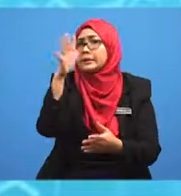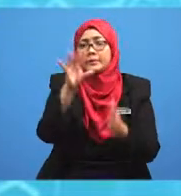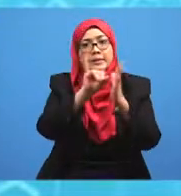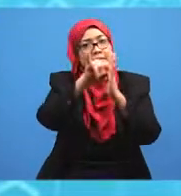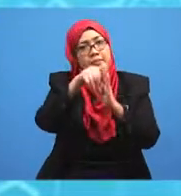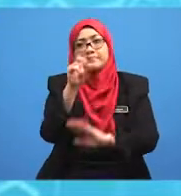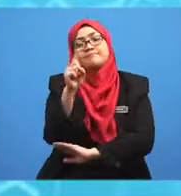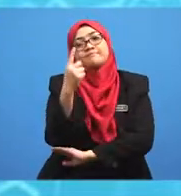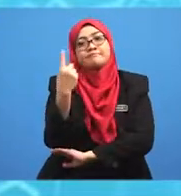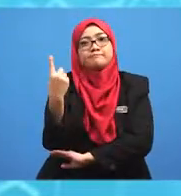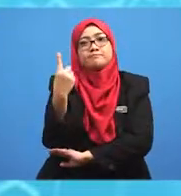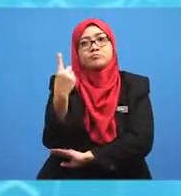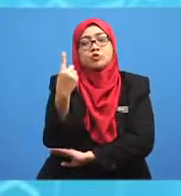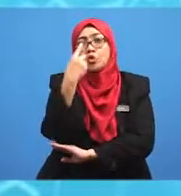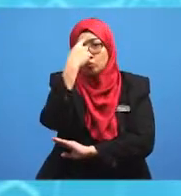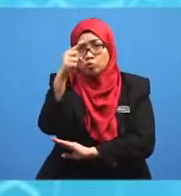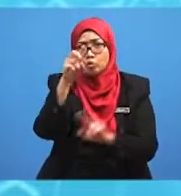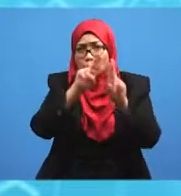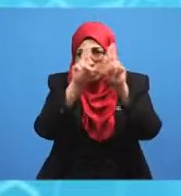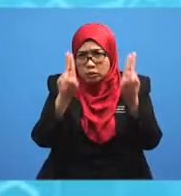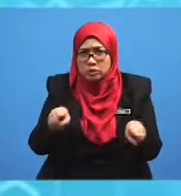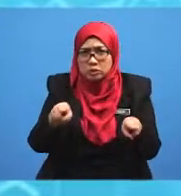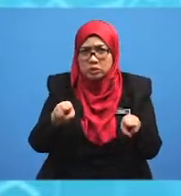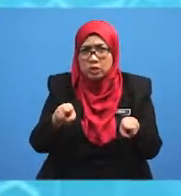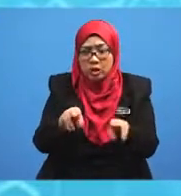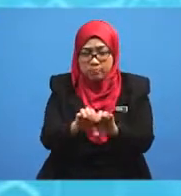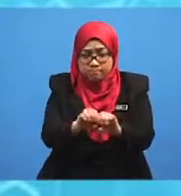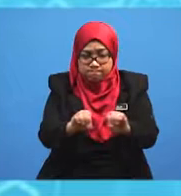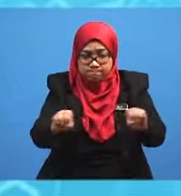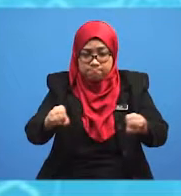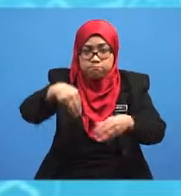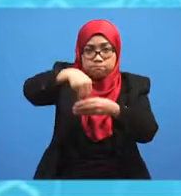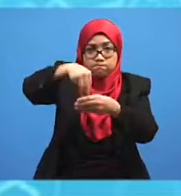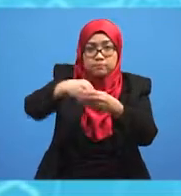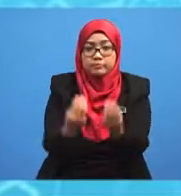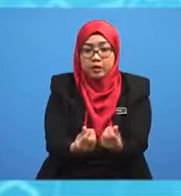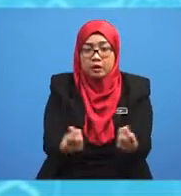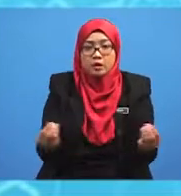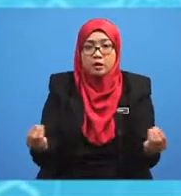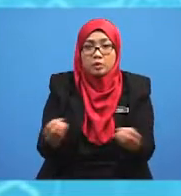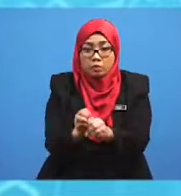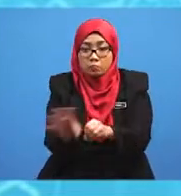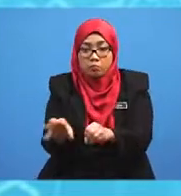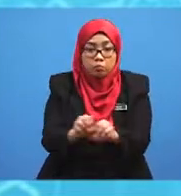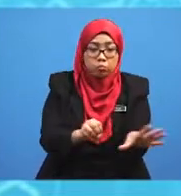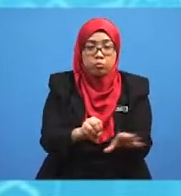menguji kebocoran paip air bawah tanah dengan cara